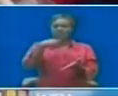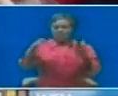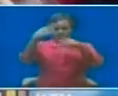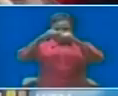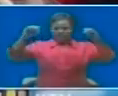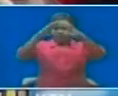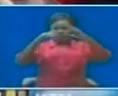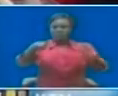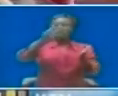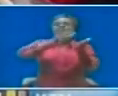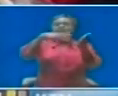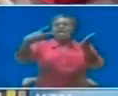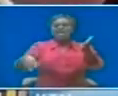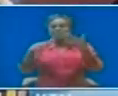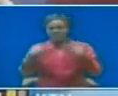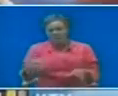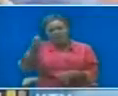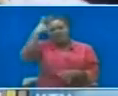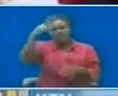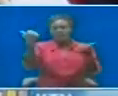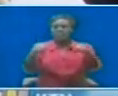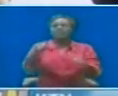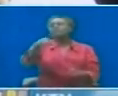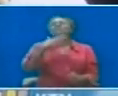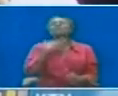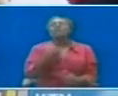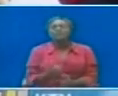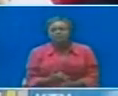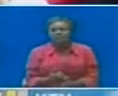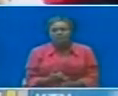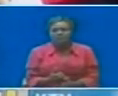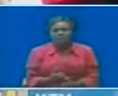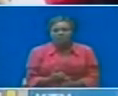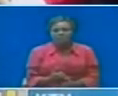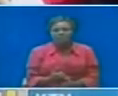baadhi ya wale ambao walianguka. Hawajui nyinyi mwataka nini.